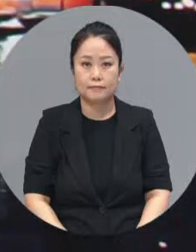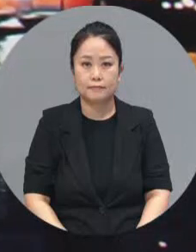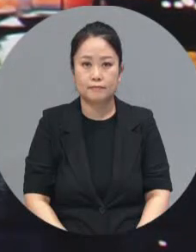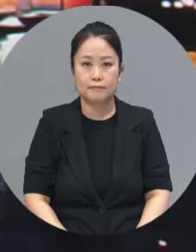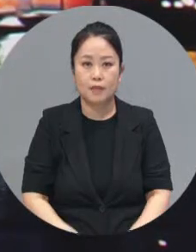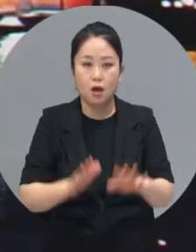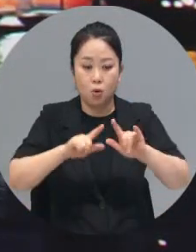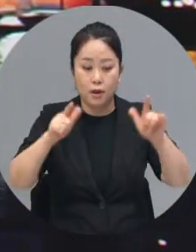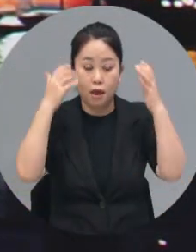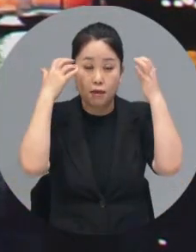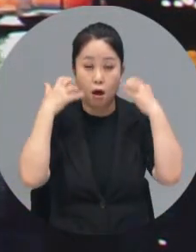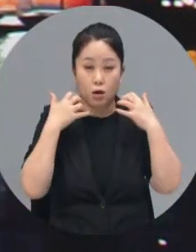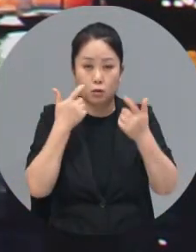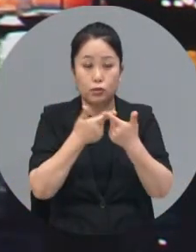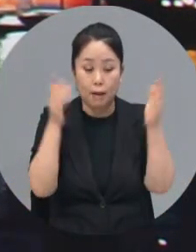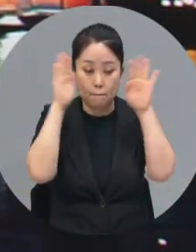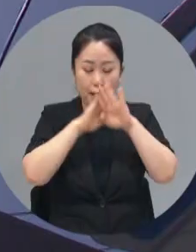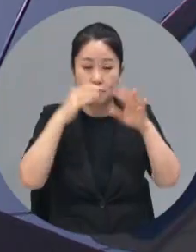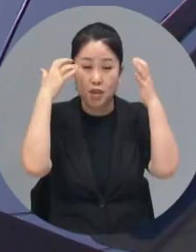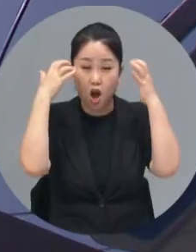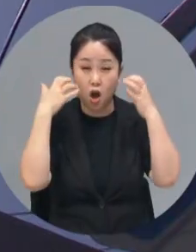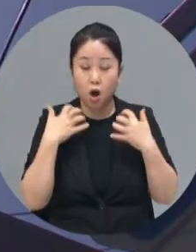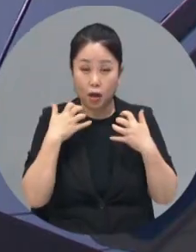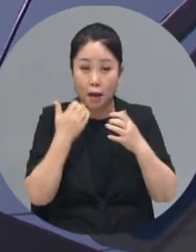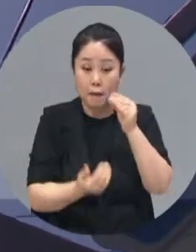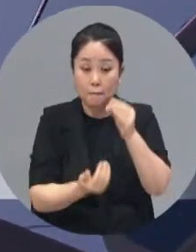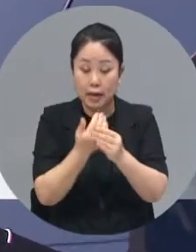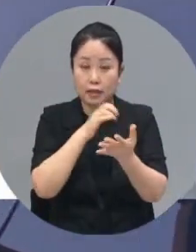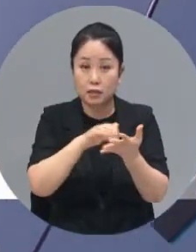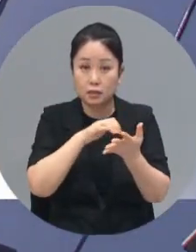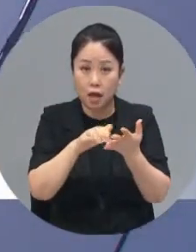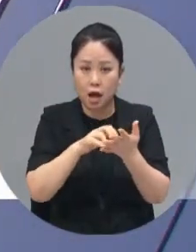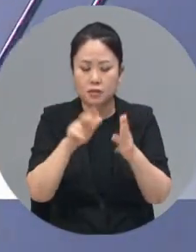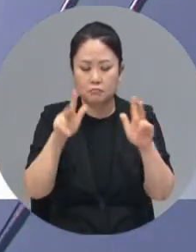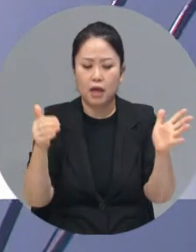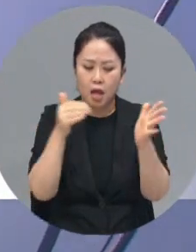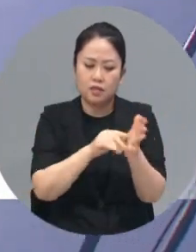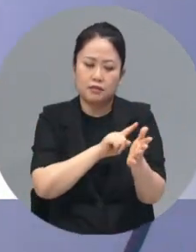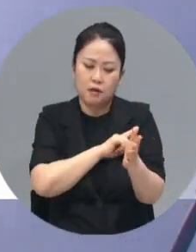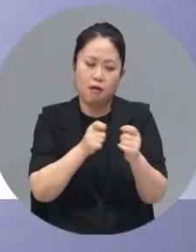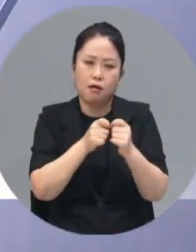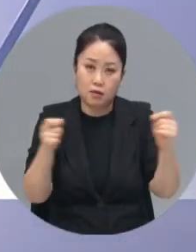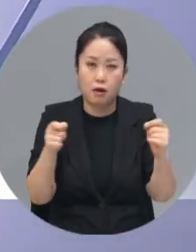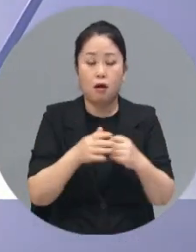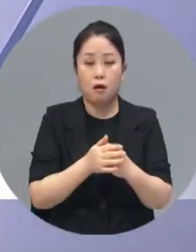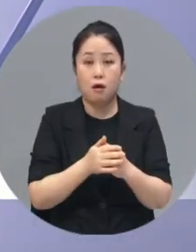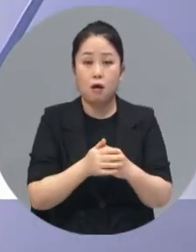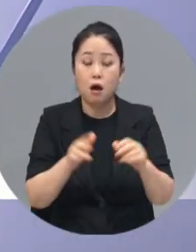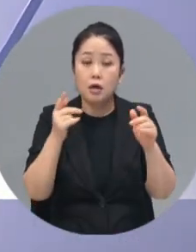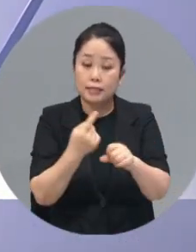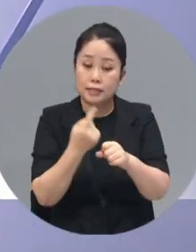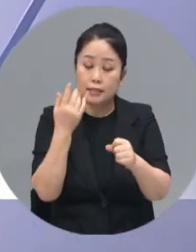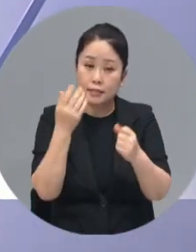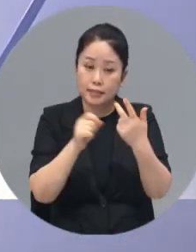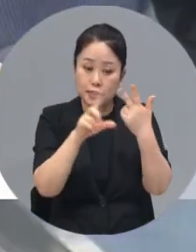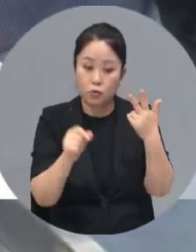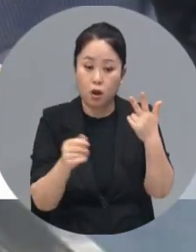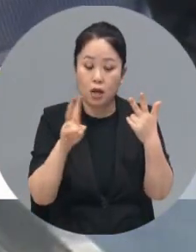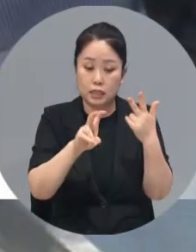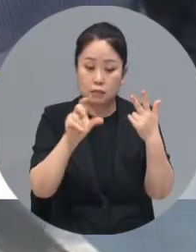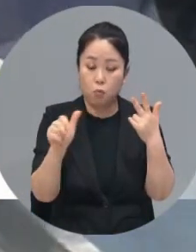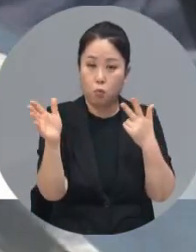올여름 부산 열대야 연속 발생일 수가 역대 최장을 기록했습니다 부산 기상청에 따르면 지난 달 25일부터